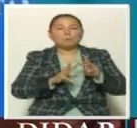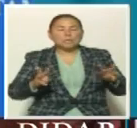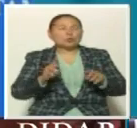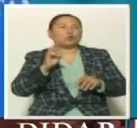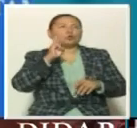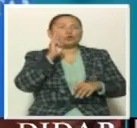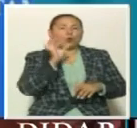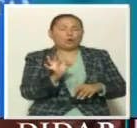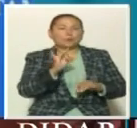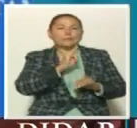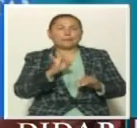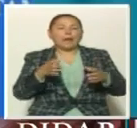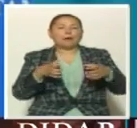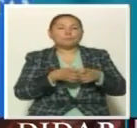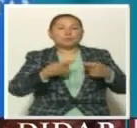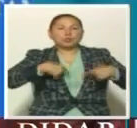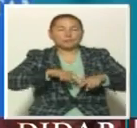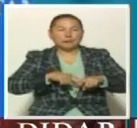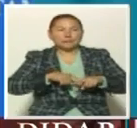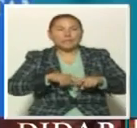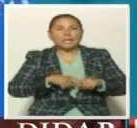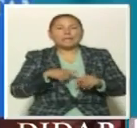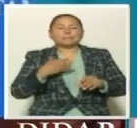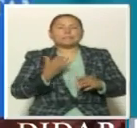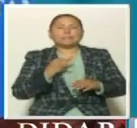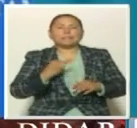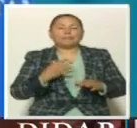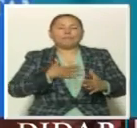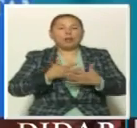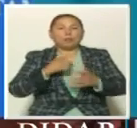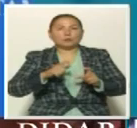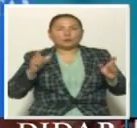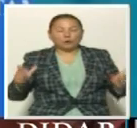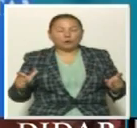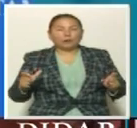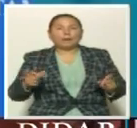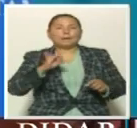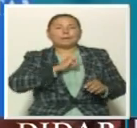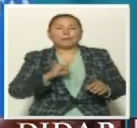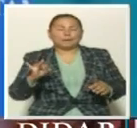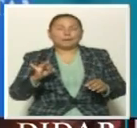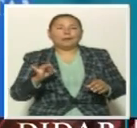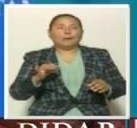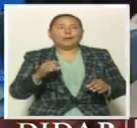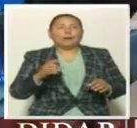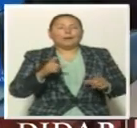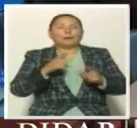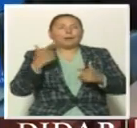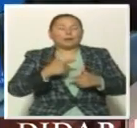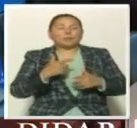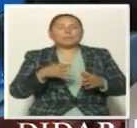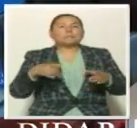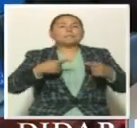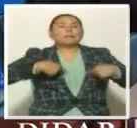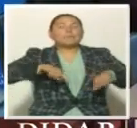и общественные организации, волонтеры, ну и граждан нашего региона.